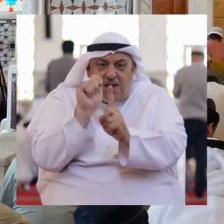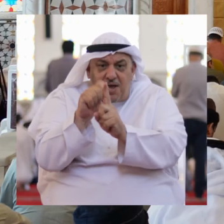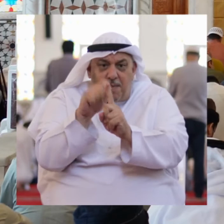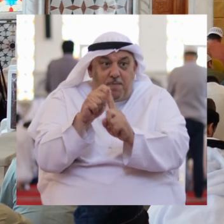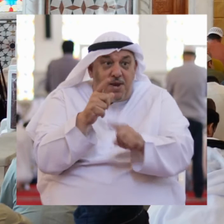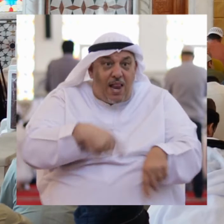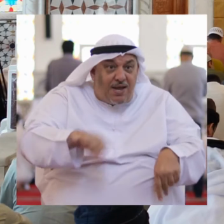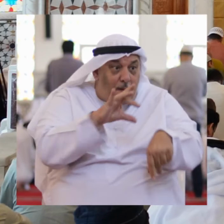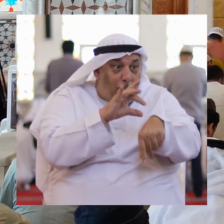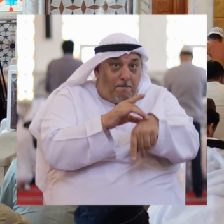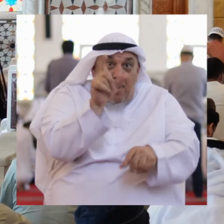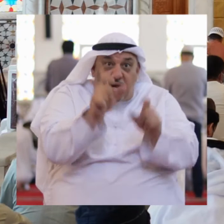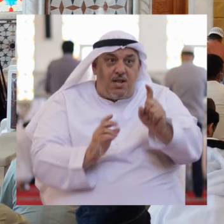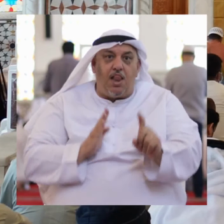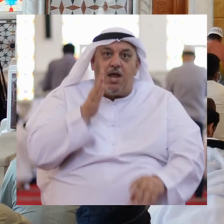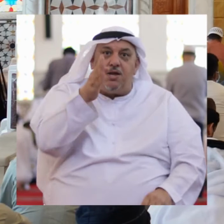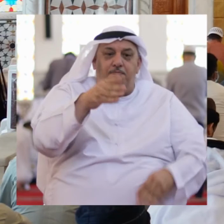المريض